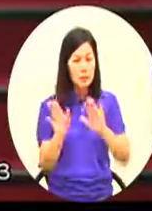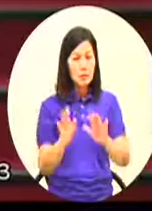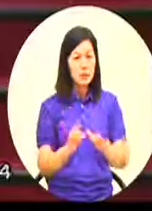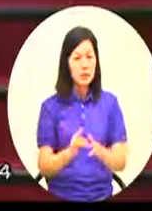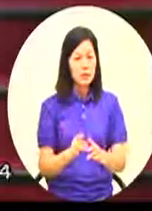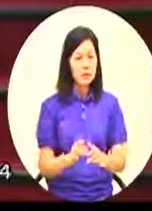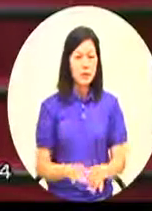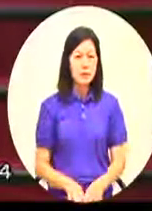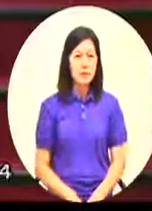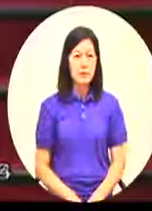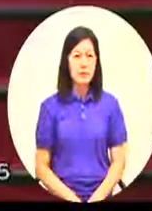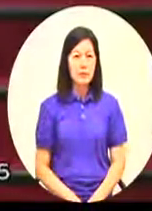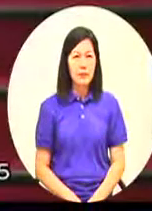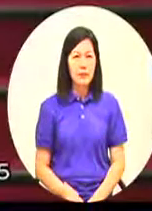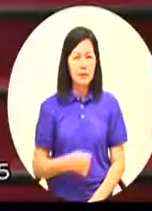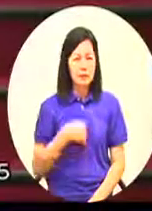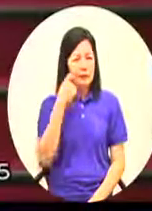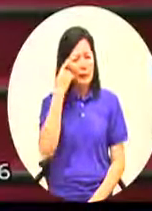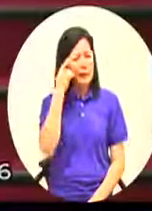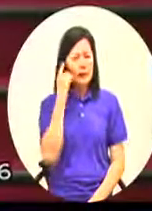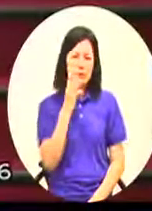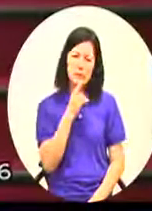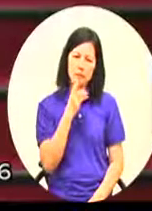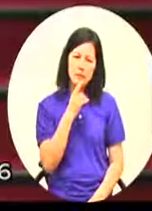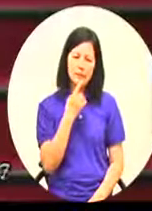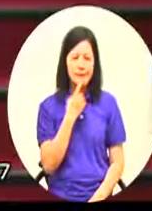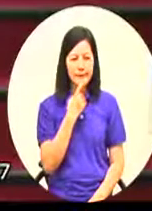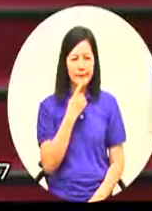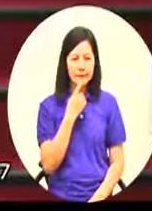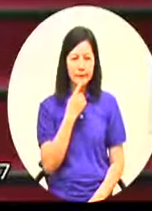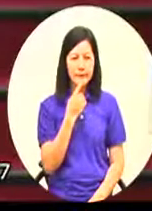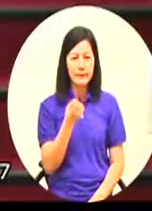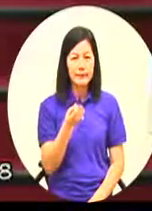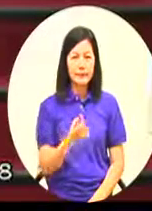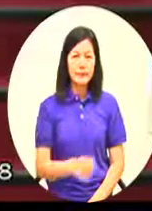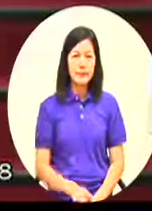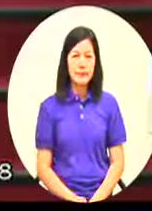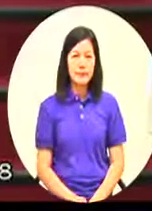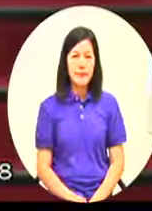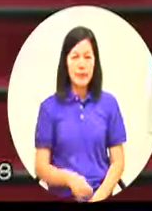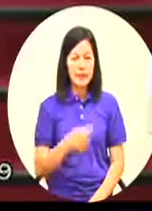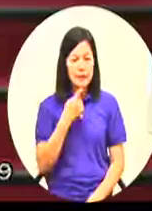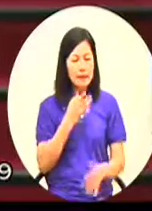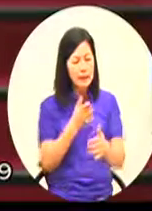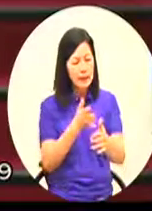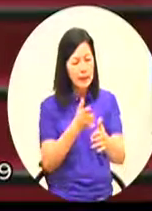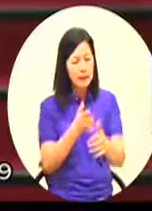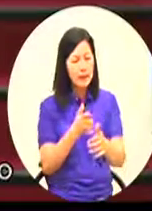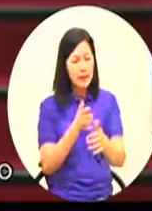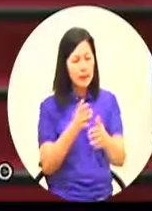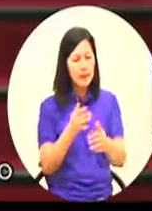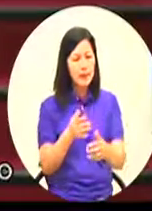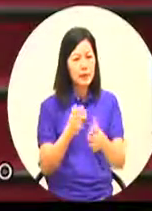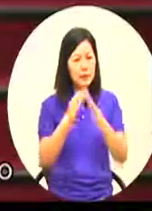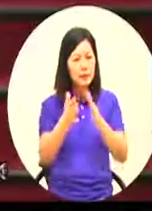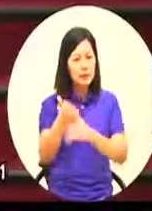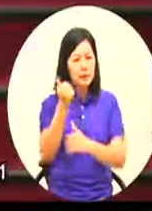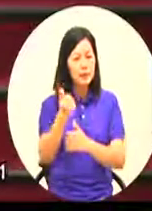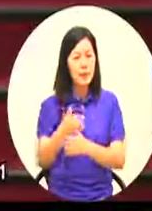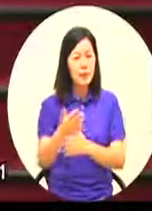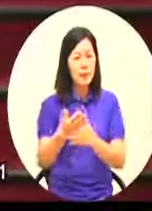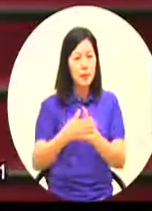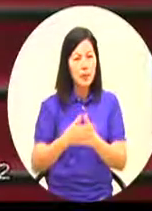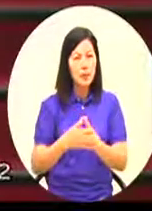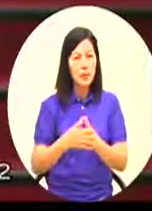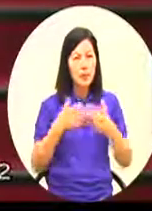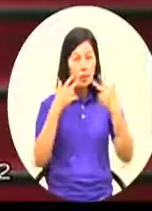有一点纳闷了哈，也不是说纳闷了，但是有一些想要请市长协助了哈，因为好像没有看到我们原住